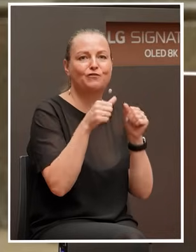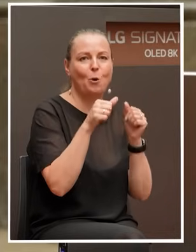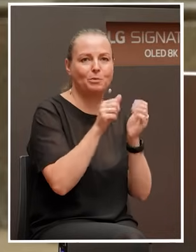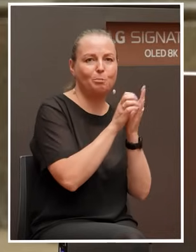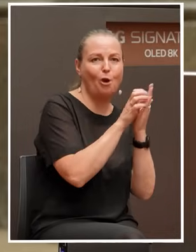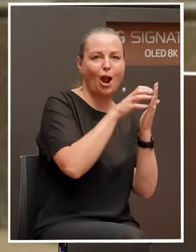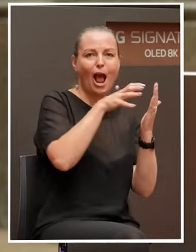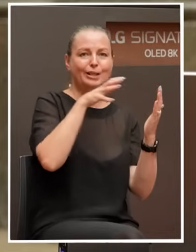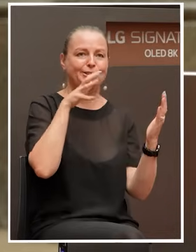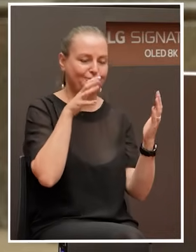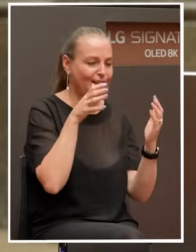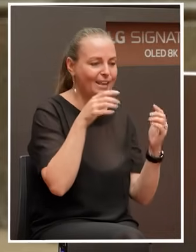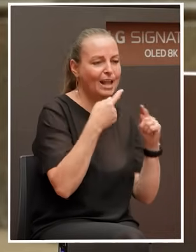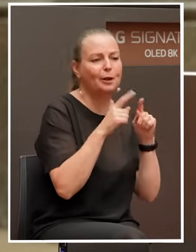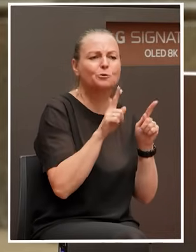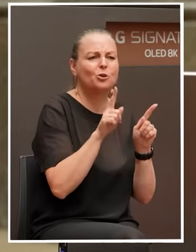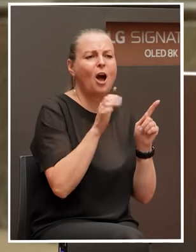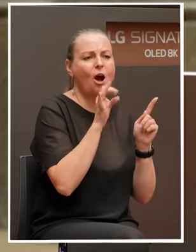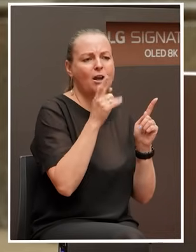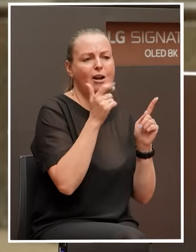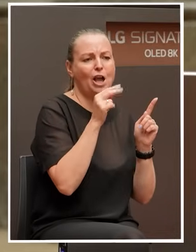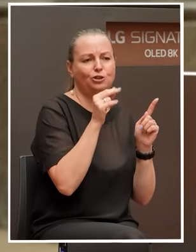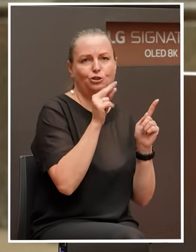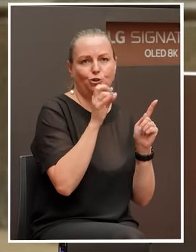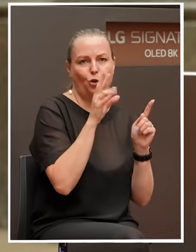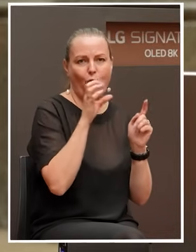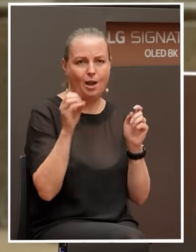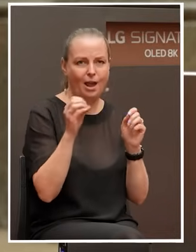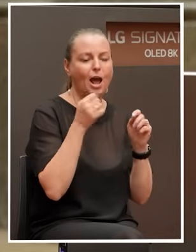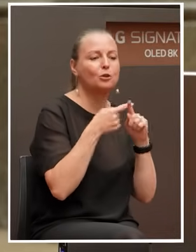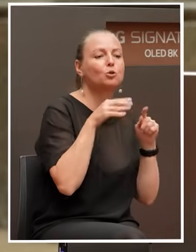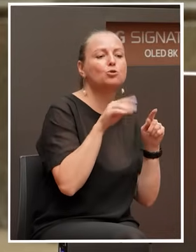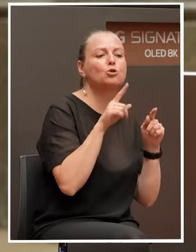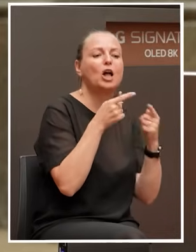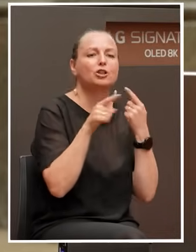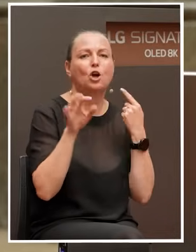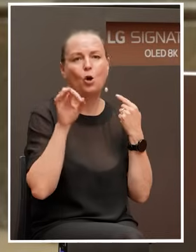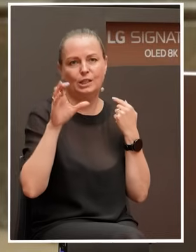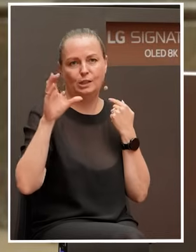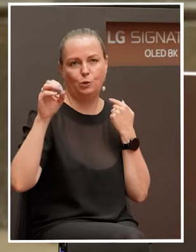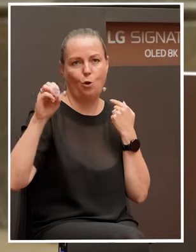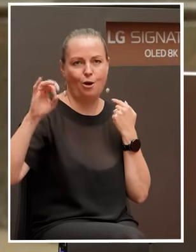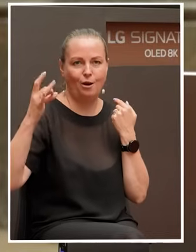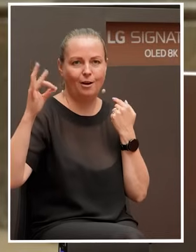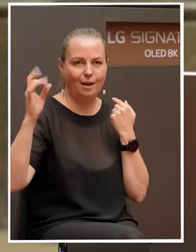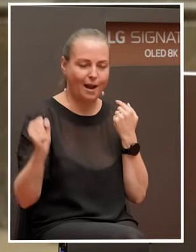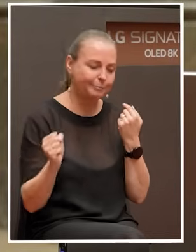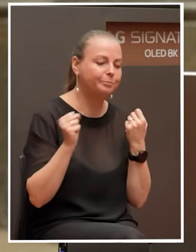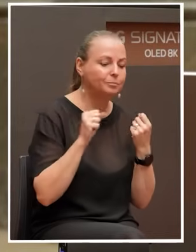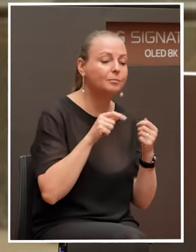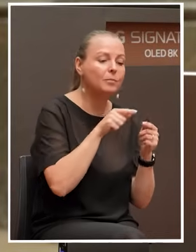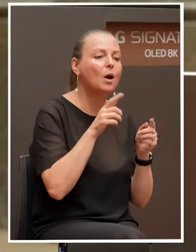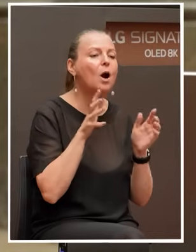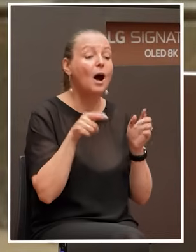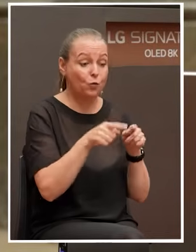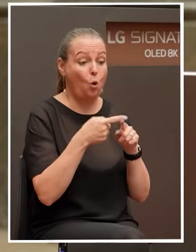органическое, то, что отличает взгляд Моне от механического Сюра, Бурлюк великолепно уловил, и кроме того, он